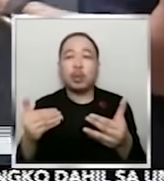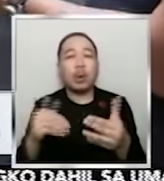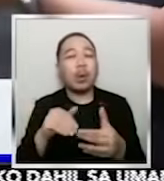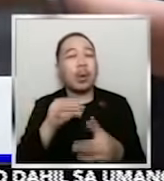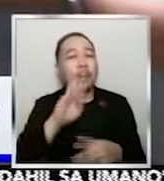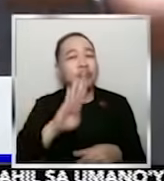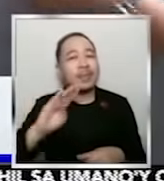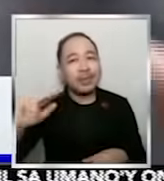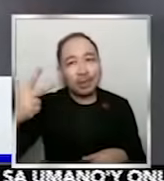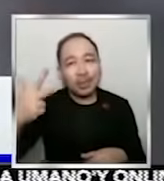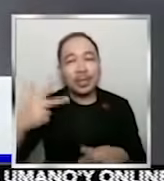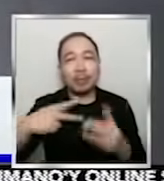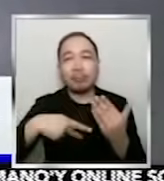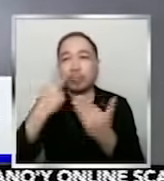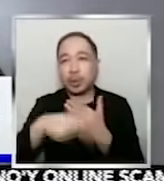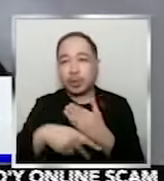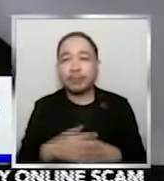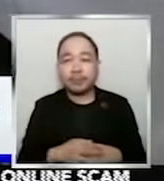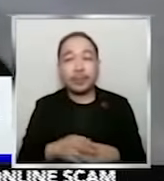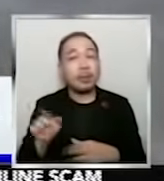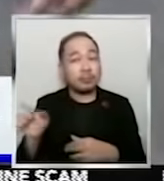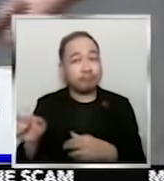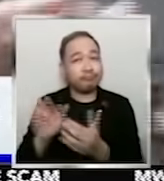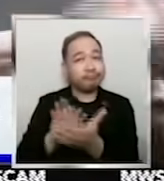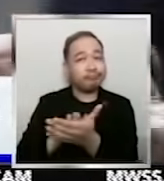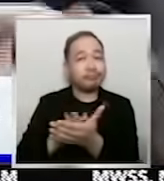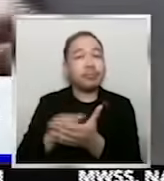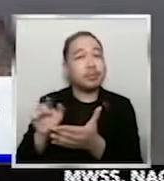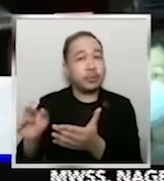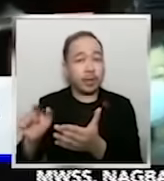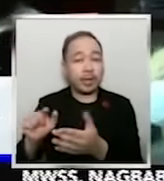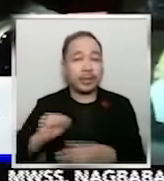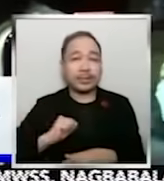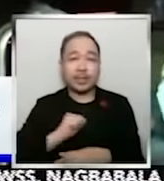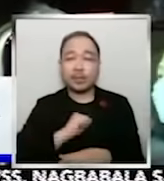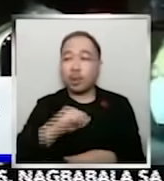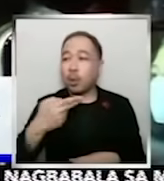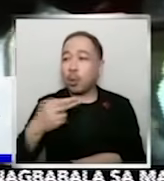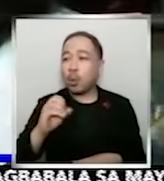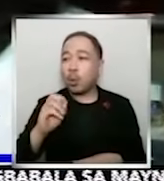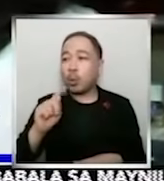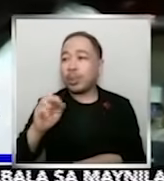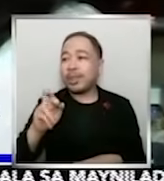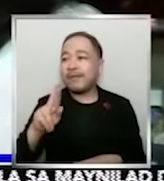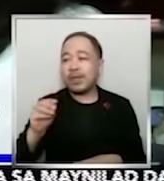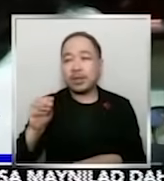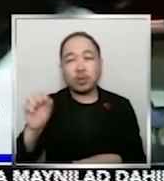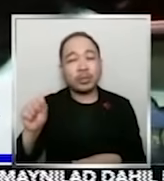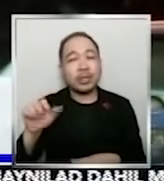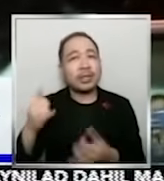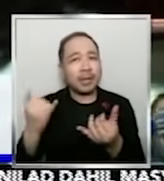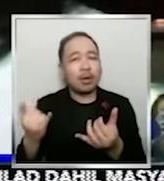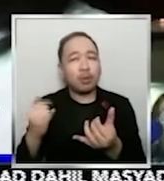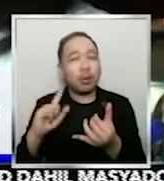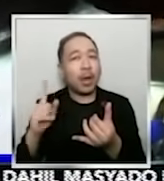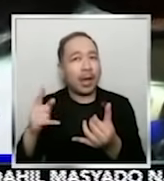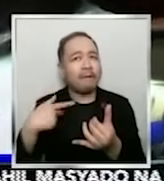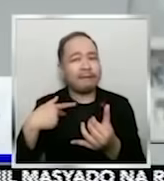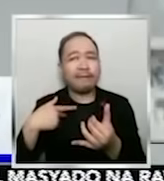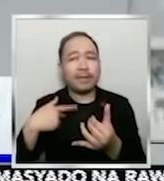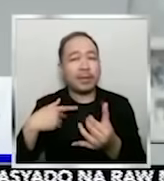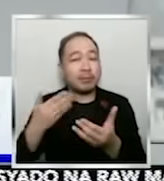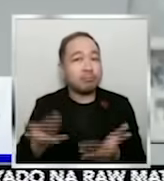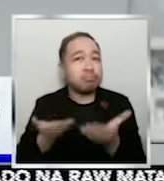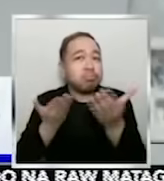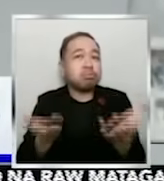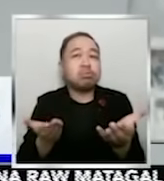ni Senadora Risa Ontiveros ang pagratipika sa bicameral report sa Expanded Solo Parents Welfare Act na layong magbigay